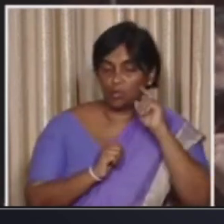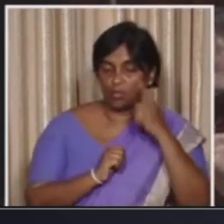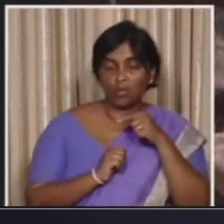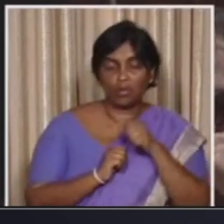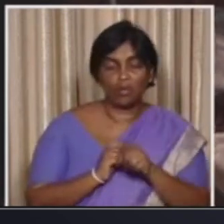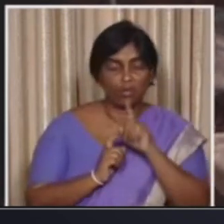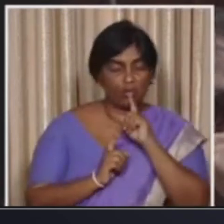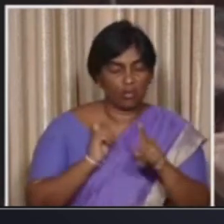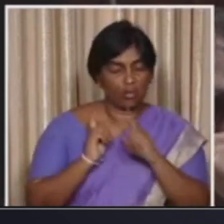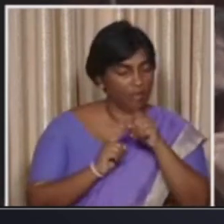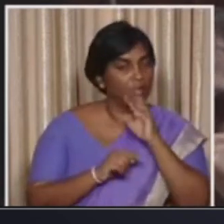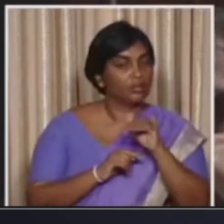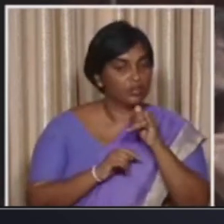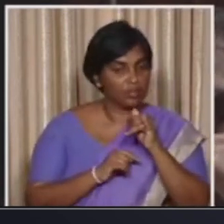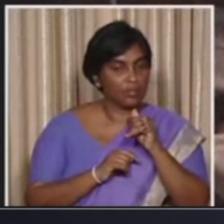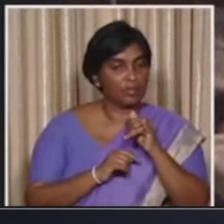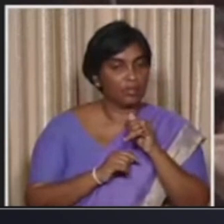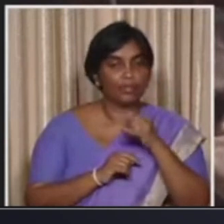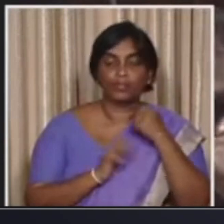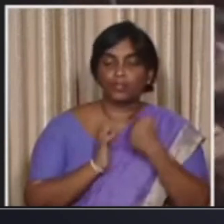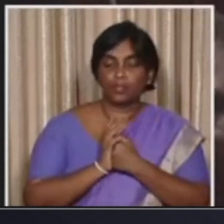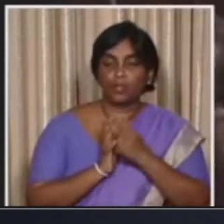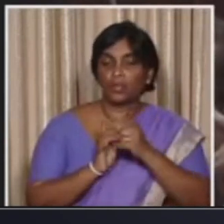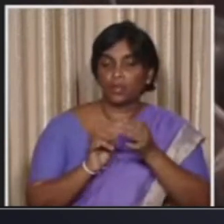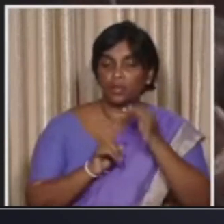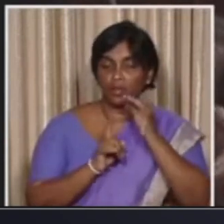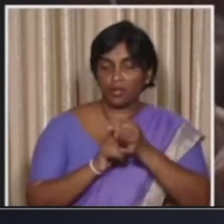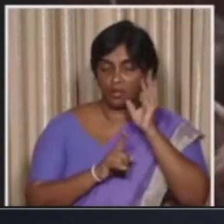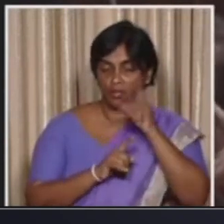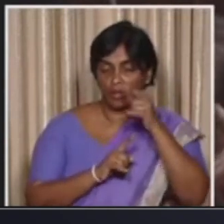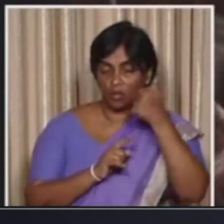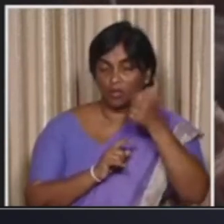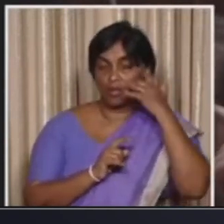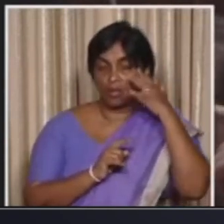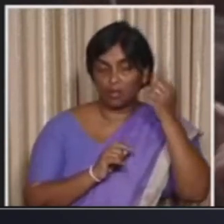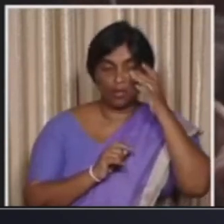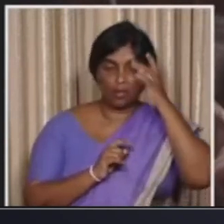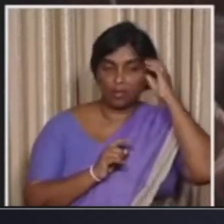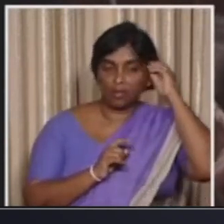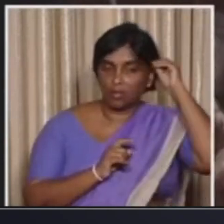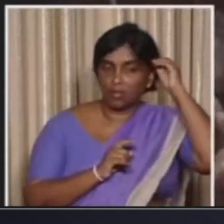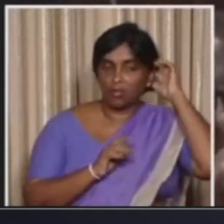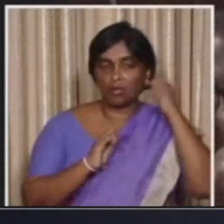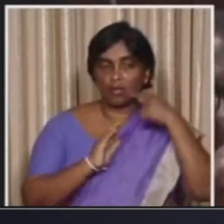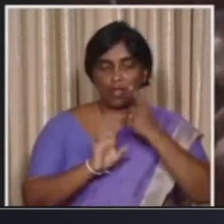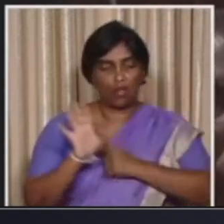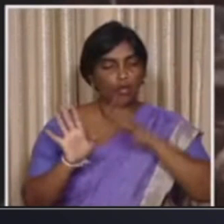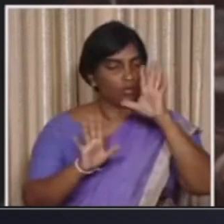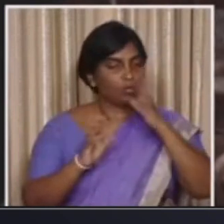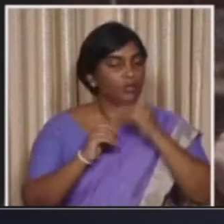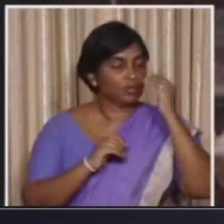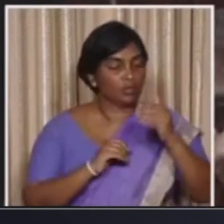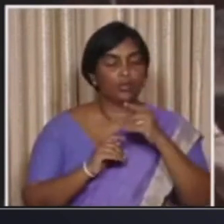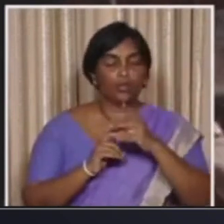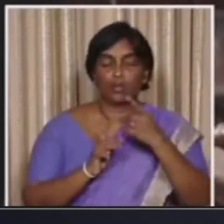මේ ආර්ථික කතා කරන සමහර මිනිස්සු ගරු සභාපතිතුමනි ඔබතුමා හොඳට මතක තියාගෙන ඉන්නවා මේ රට ඉදිරි අවුරුදු 5 ඇතුලේ